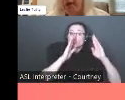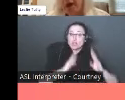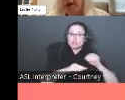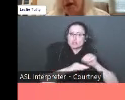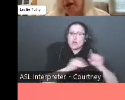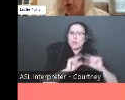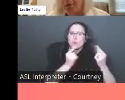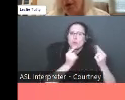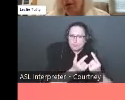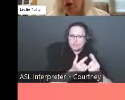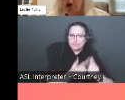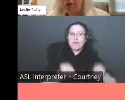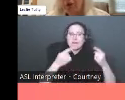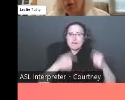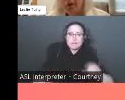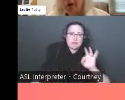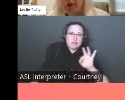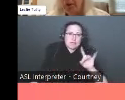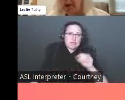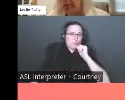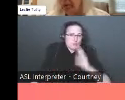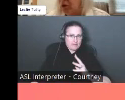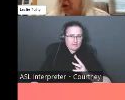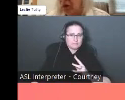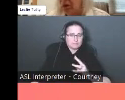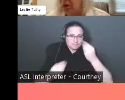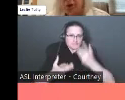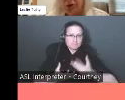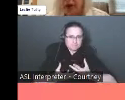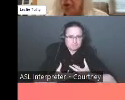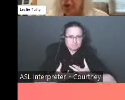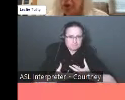aussi vu que les intervenants de refuge ou